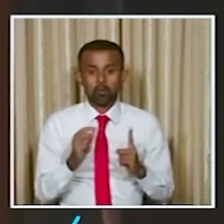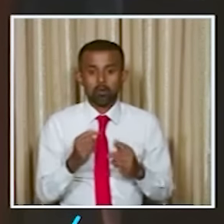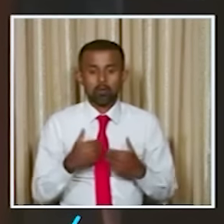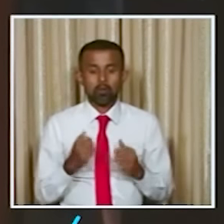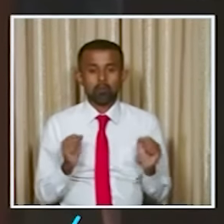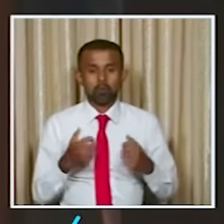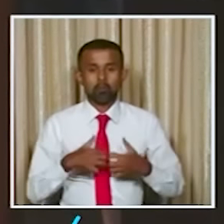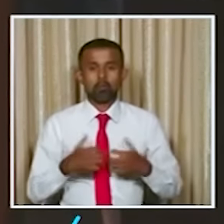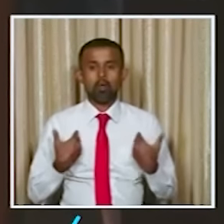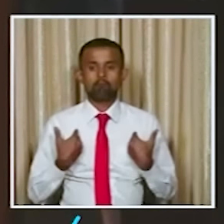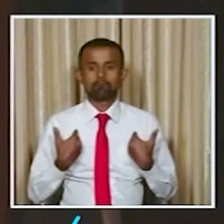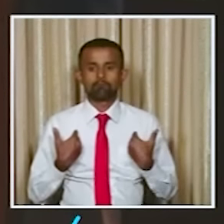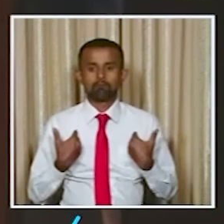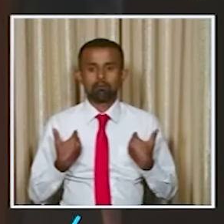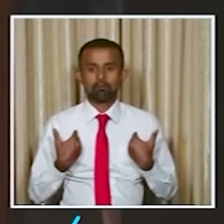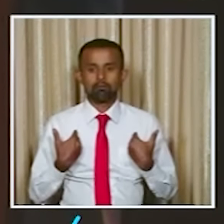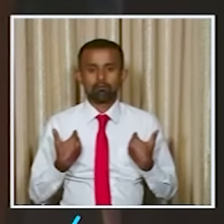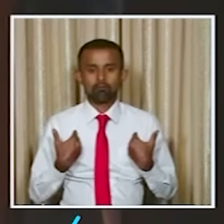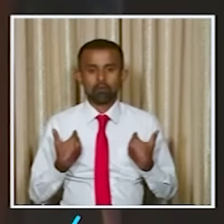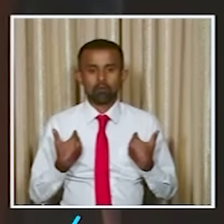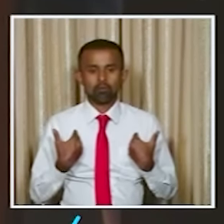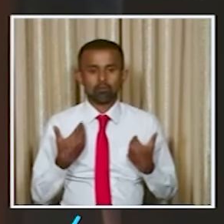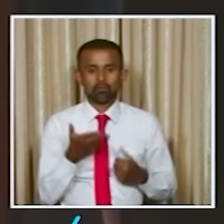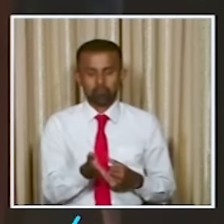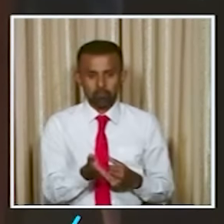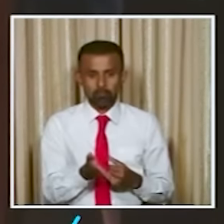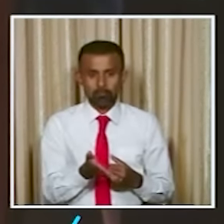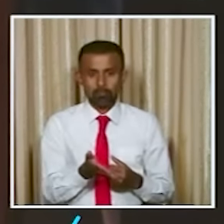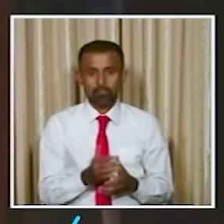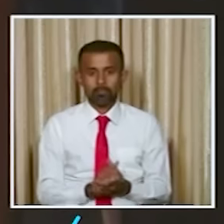ලොකු ගැටලුවක් තියෙනවා මේ පිළිබඳව. මේක මේ